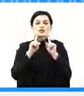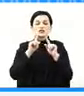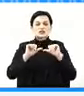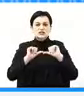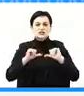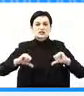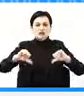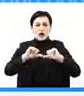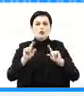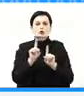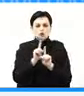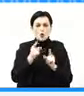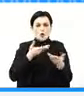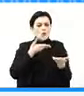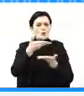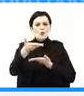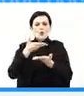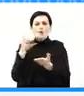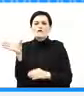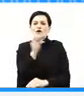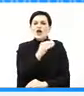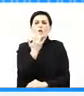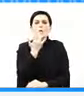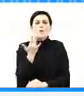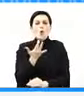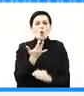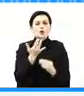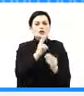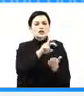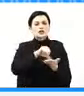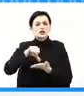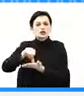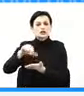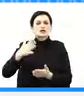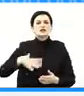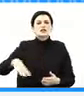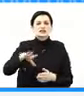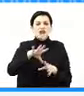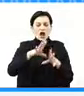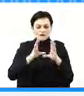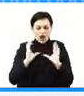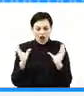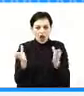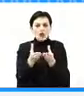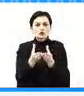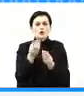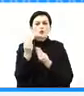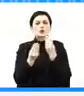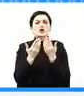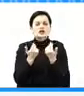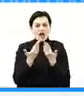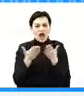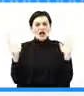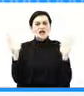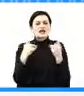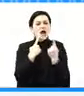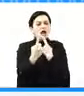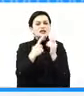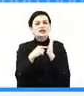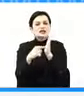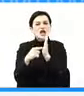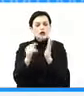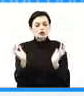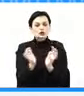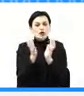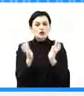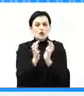ასევე მოგვიწოდა ყველა პოლიტიკურ მოთამაშეს საქართველოში ერთობლივი მუშაობისა და ღია დიალოგის შენარჩუნებისკენ, რაც